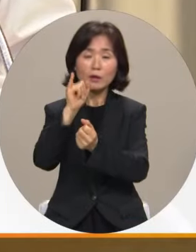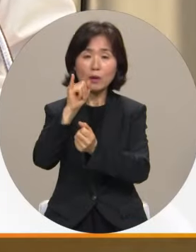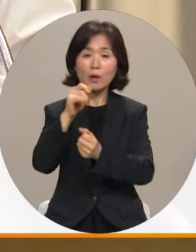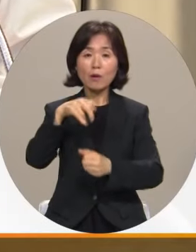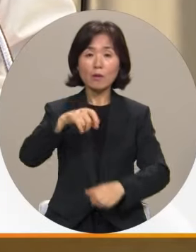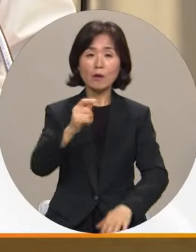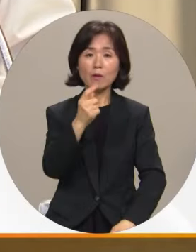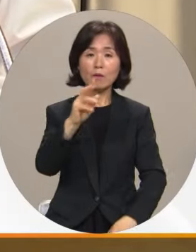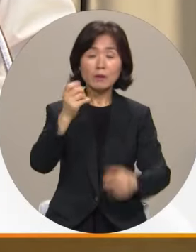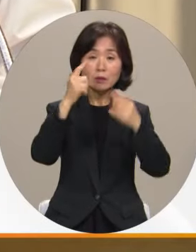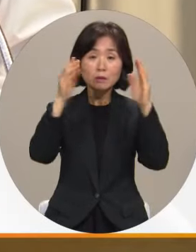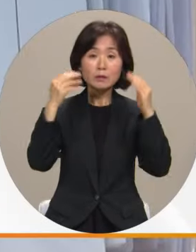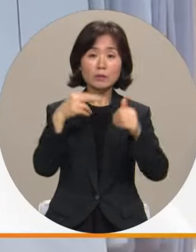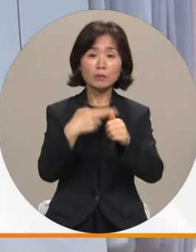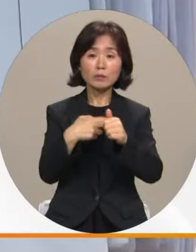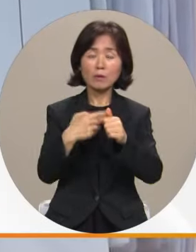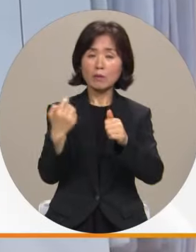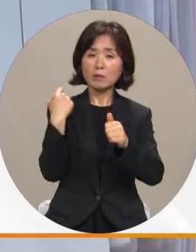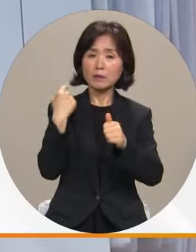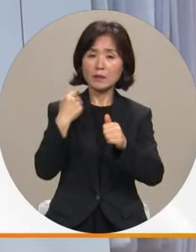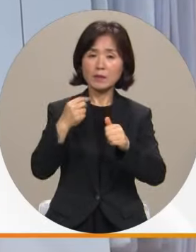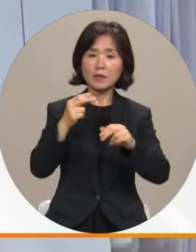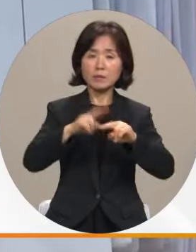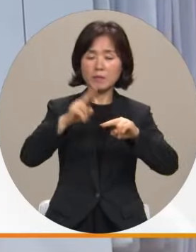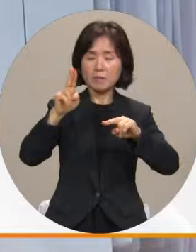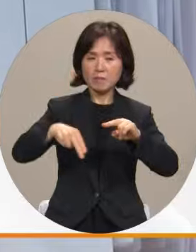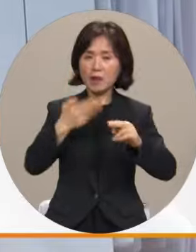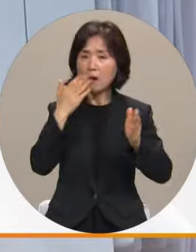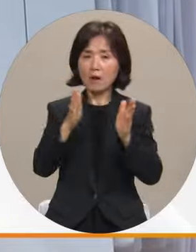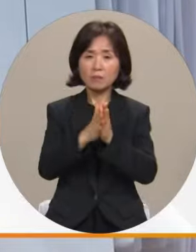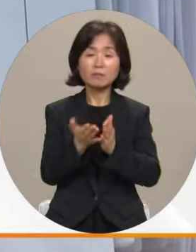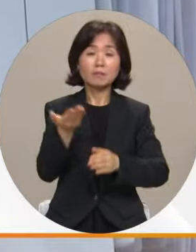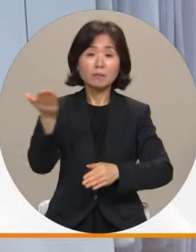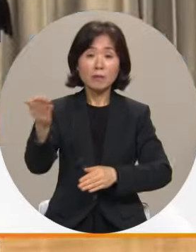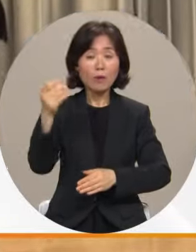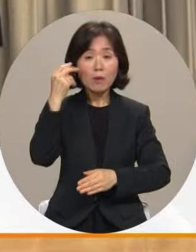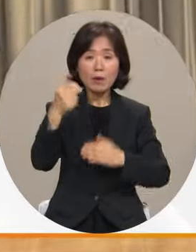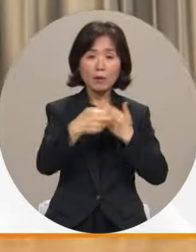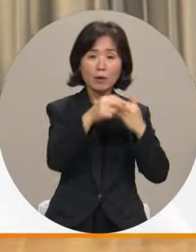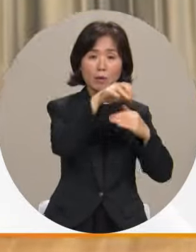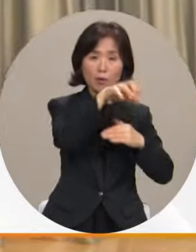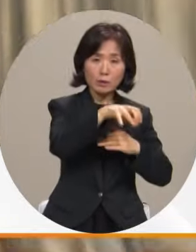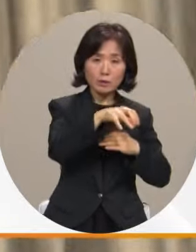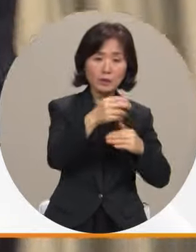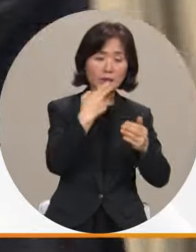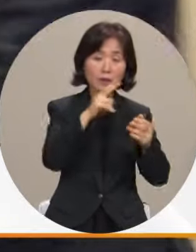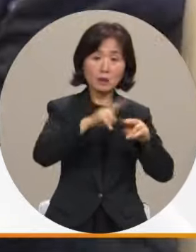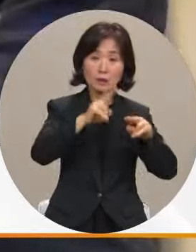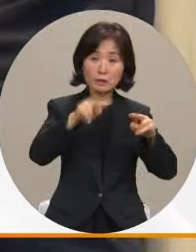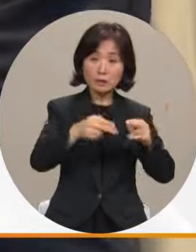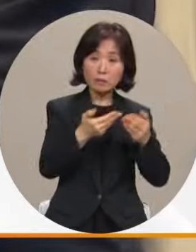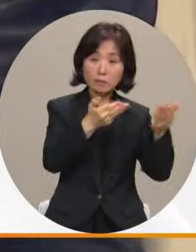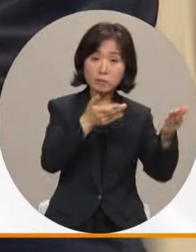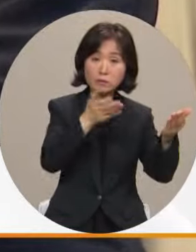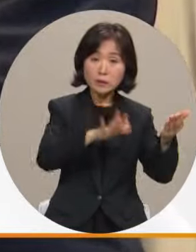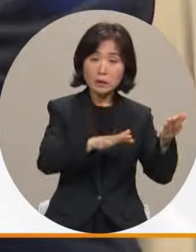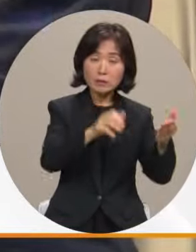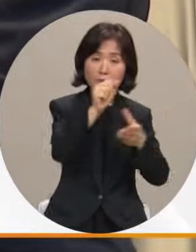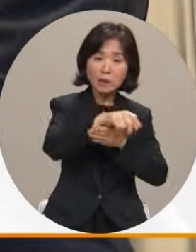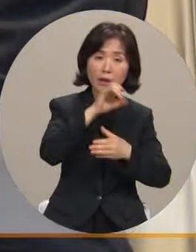모여 단체로 사직서를 제출했습니다 이미 병원에 제출한 사직서가 결제되지 않아 대학에 다시 제출한다는